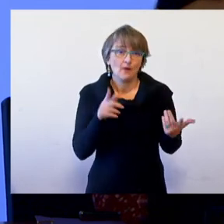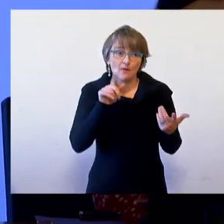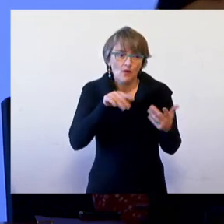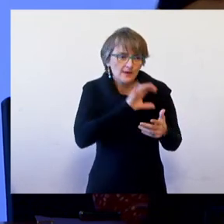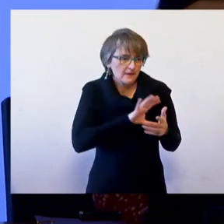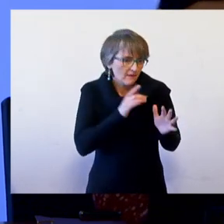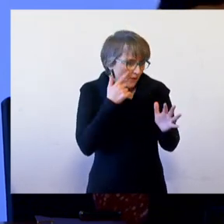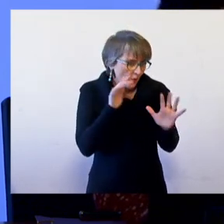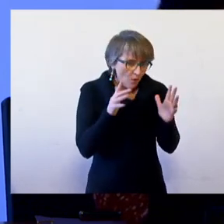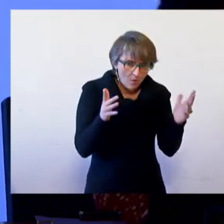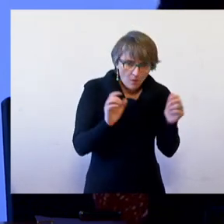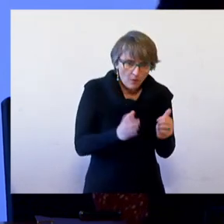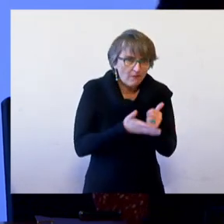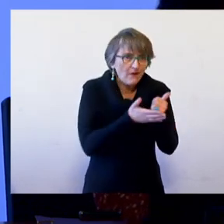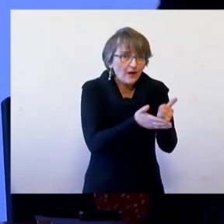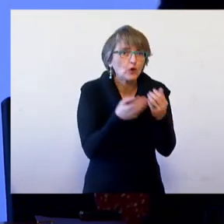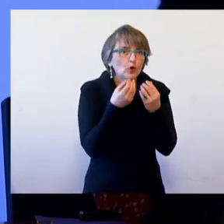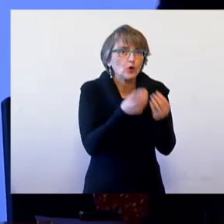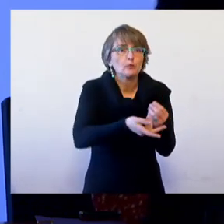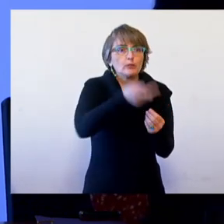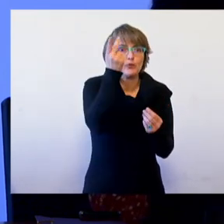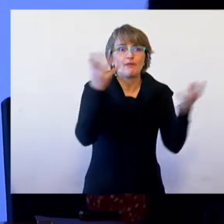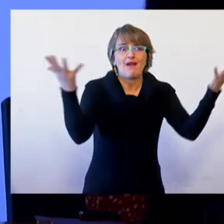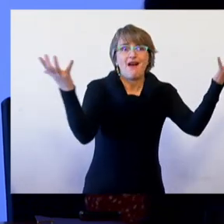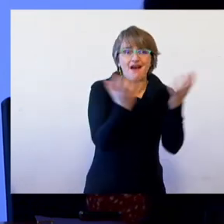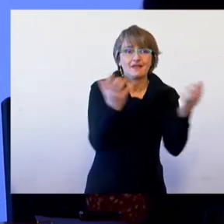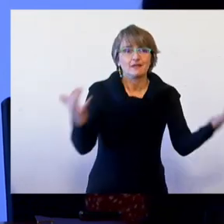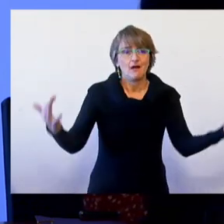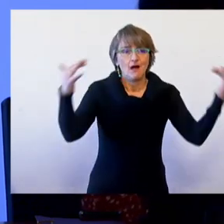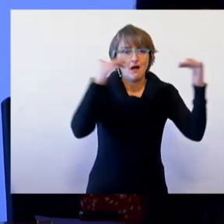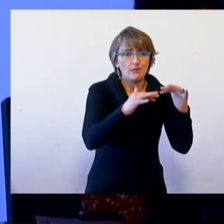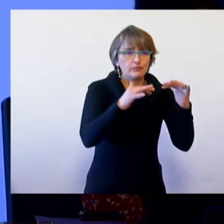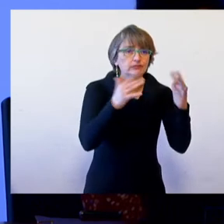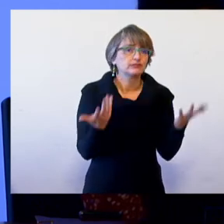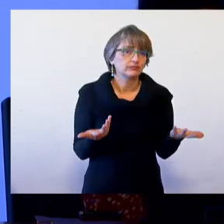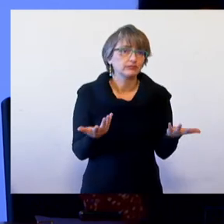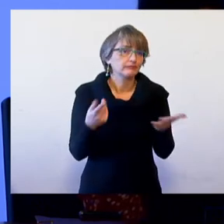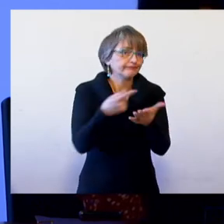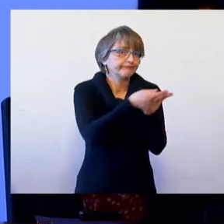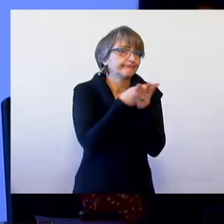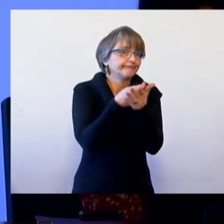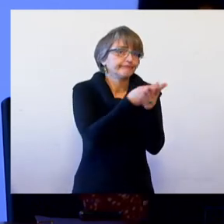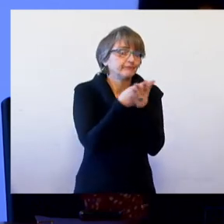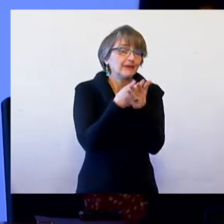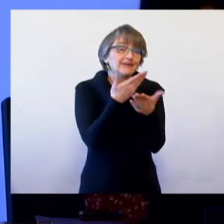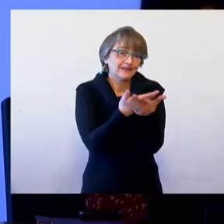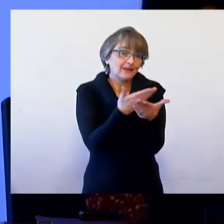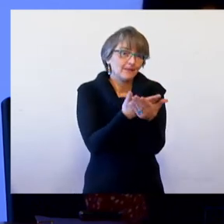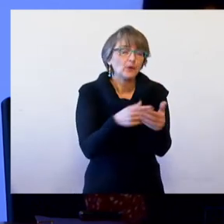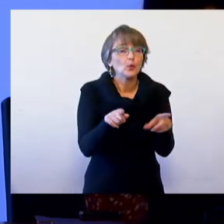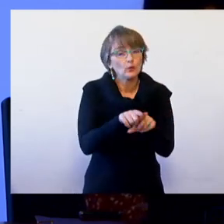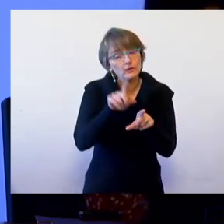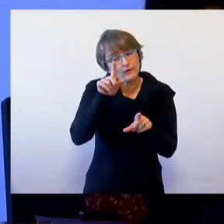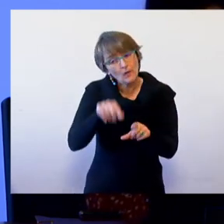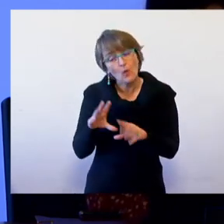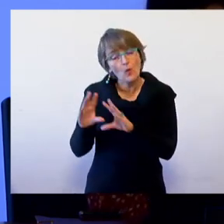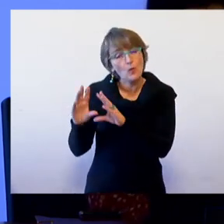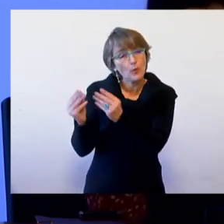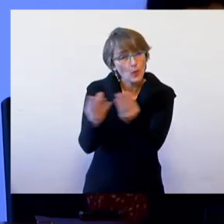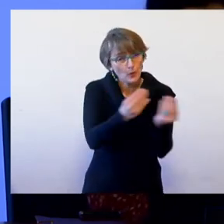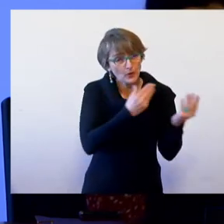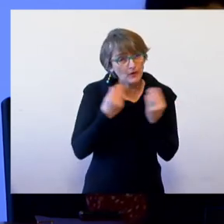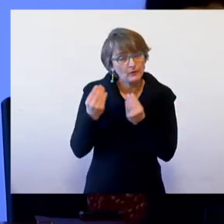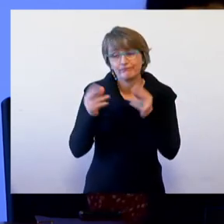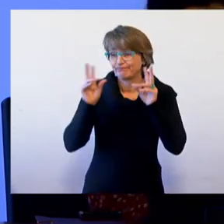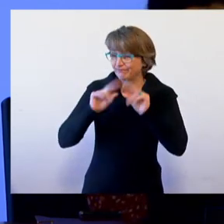les soutenir en termes d'attractivité. Hein, je crois que ça, c'est un élément de réponse, et puis il faut qu'on explique à la population, quand elle va